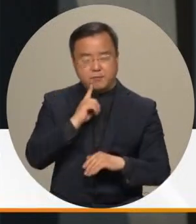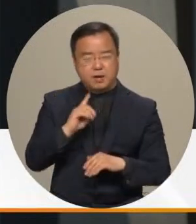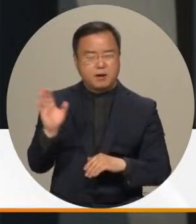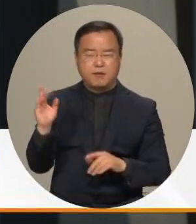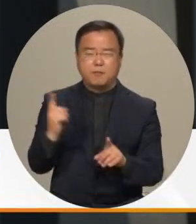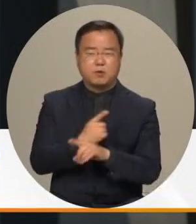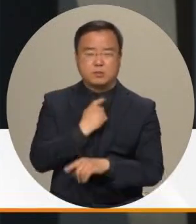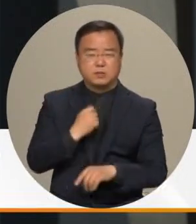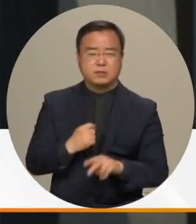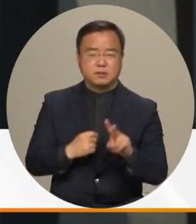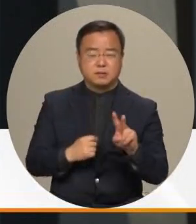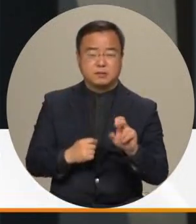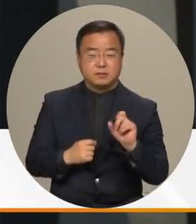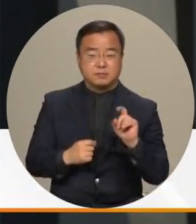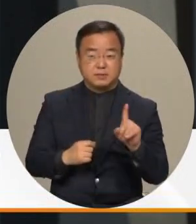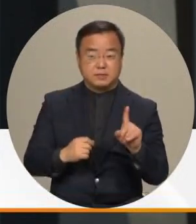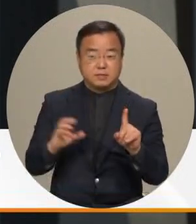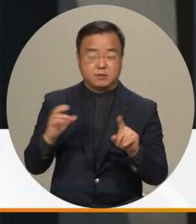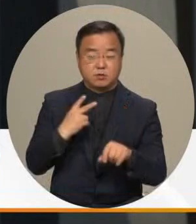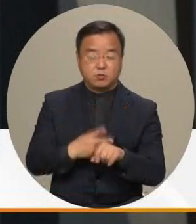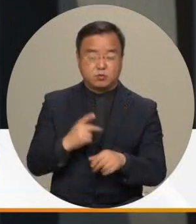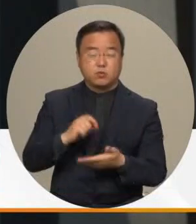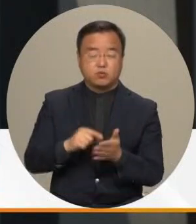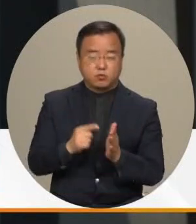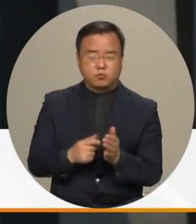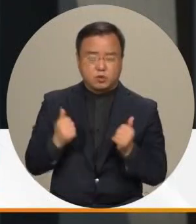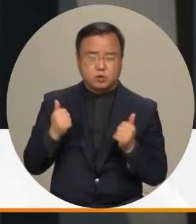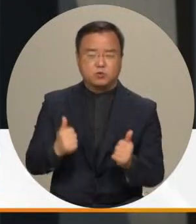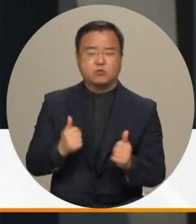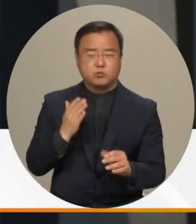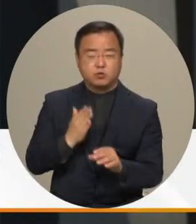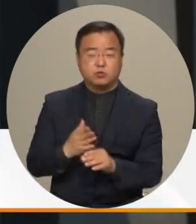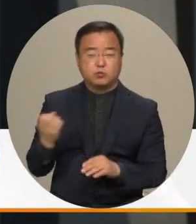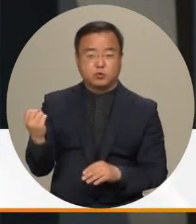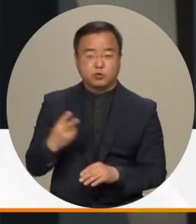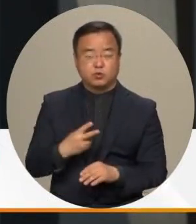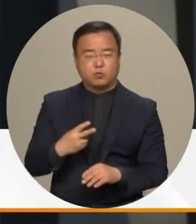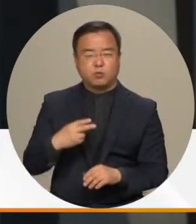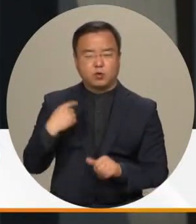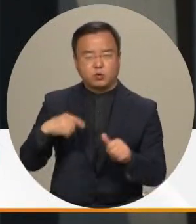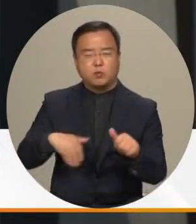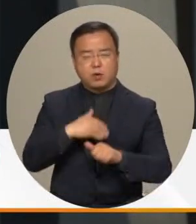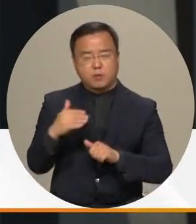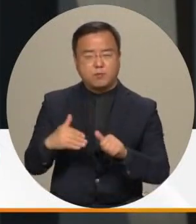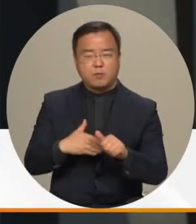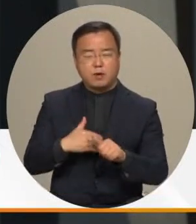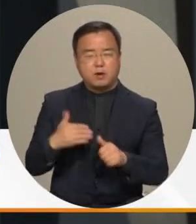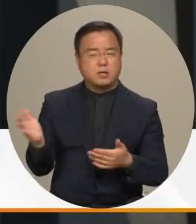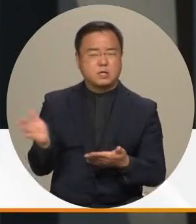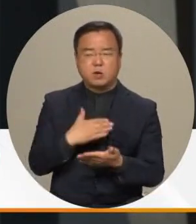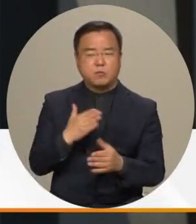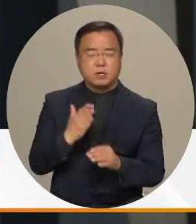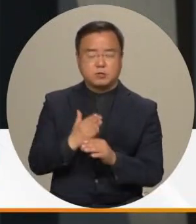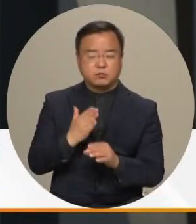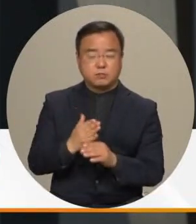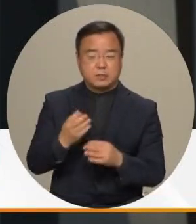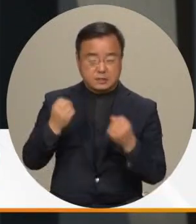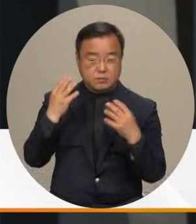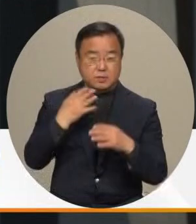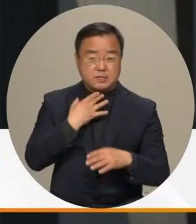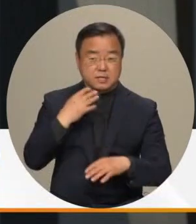교사들만큼 교육의 진심이고 또 척박한 환경에서 교육의 변화를 갈망하는 사람들은 없다고 생각해요